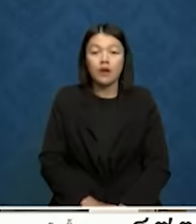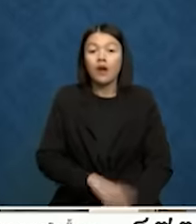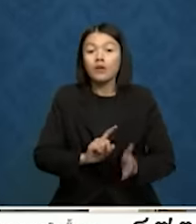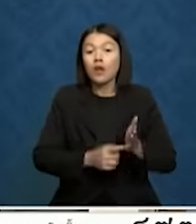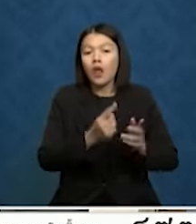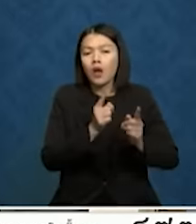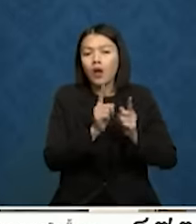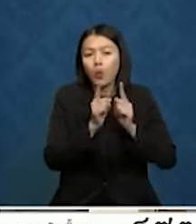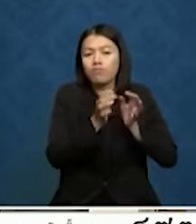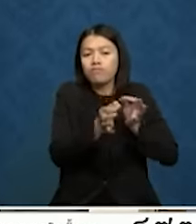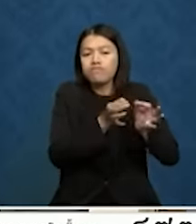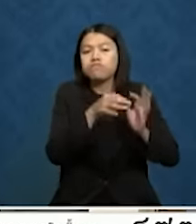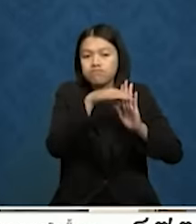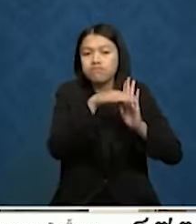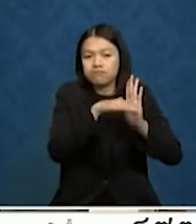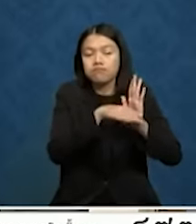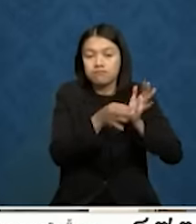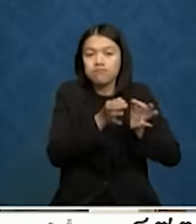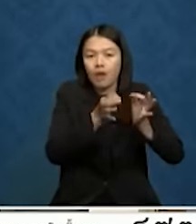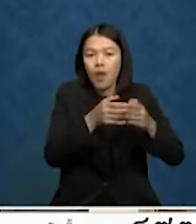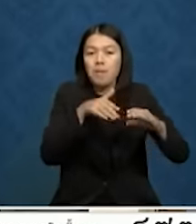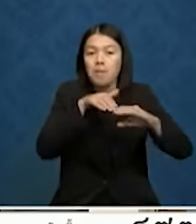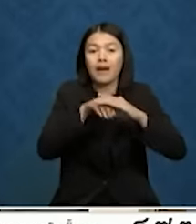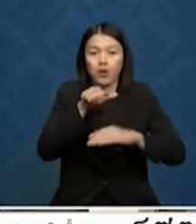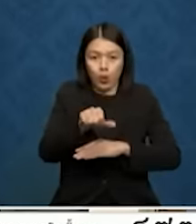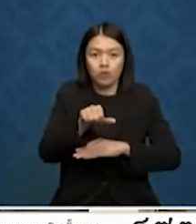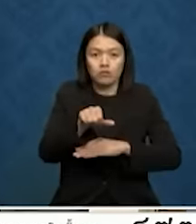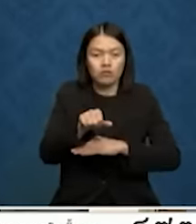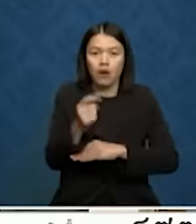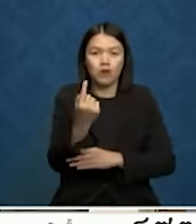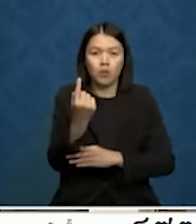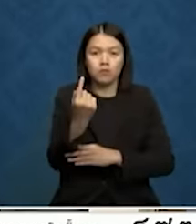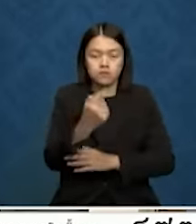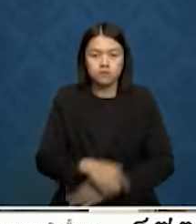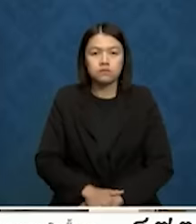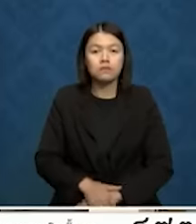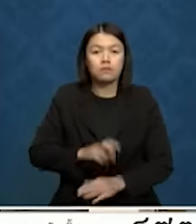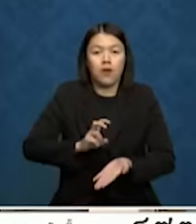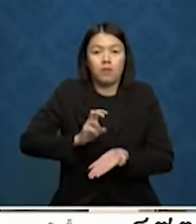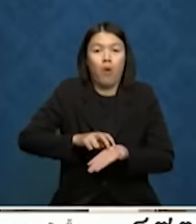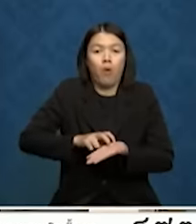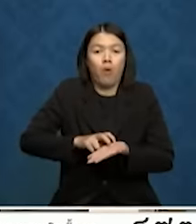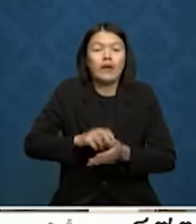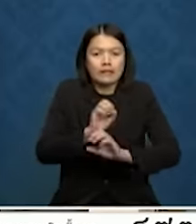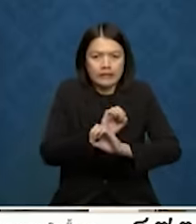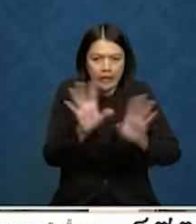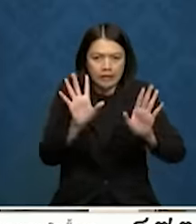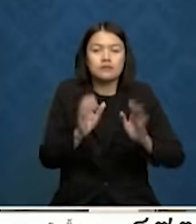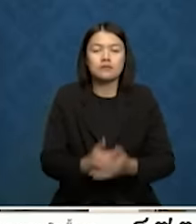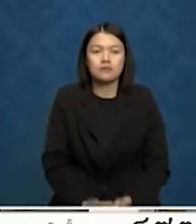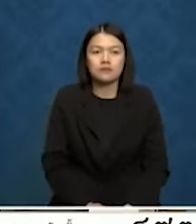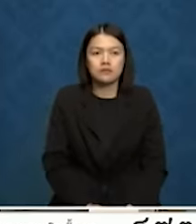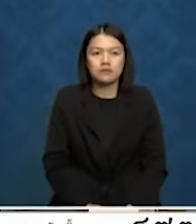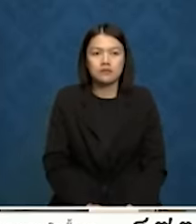ได้ตกลงขั้นตอนว่าขอกดบัตรแสดงตนเท่านั้นก็ถือว่ารับรองแต่เอาให้ชัดเจน